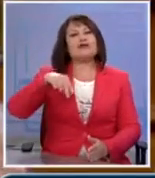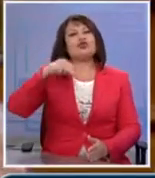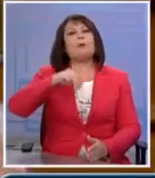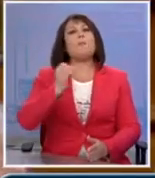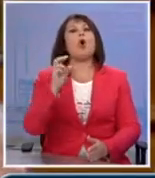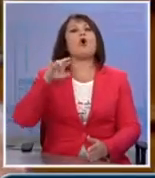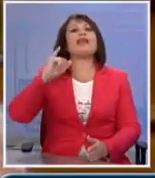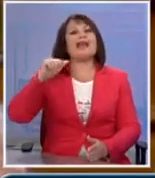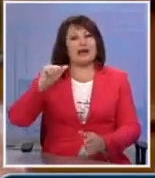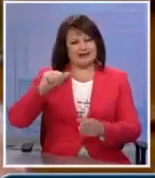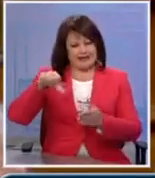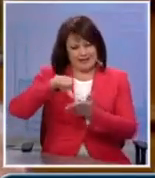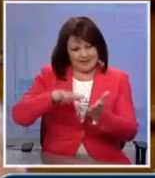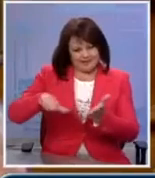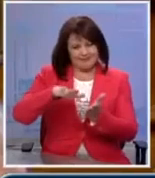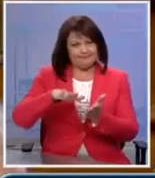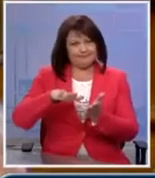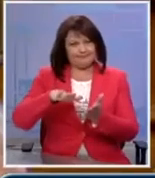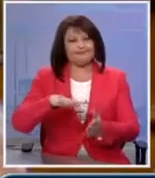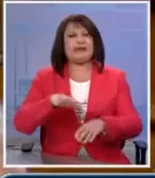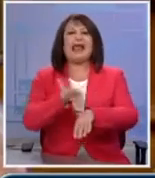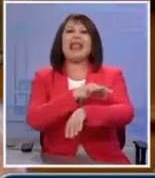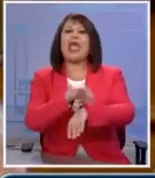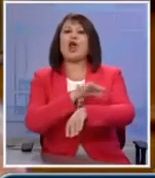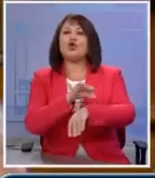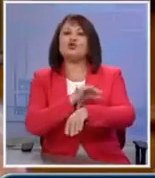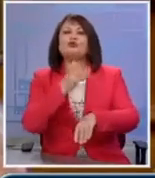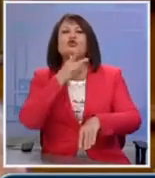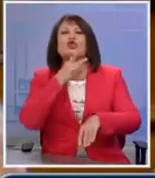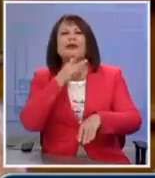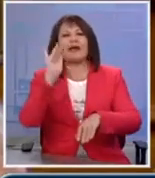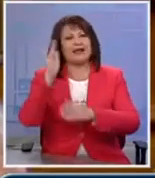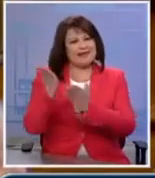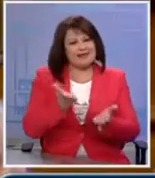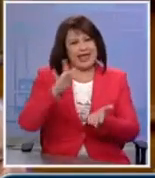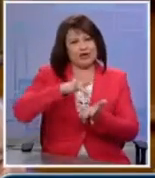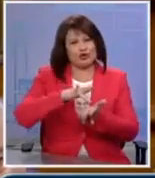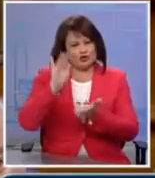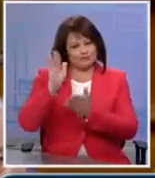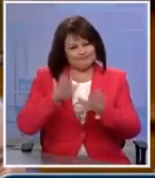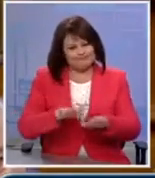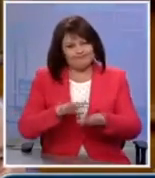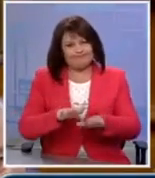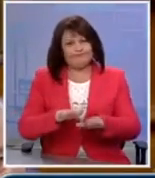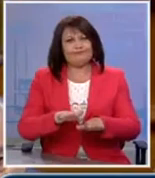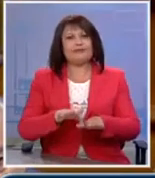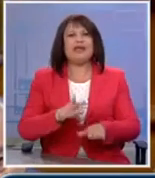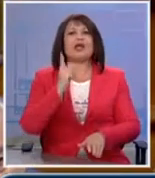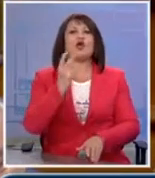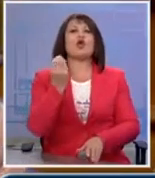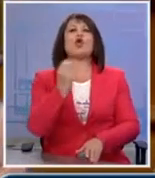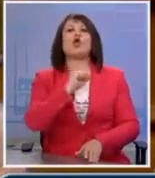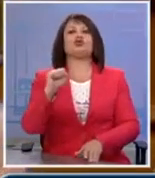λειτουργήσαμε χώρο προσωρινής φιλοξενίας στη Λέρο και δρομολογούμε τη δημιουργία χώρου πρώτης υποδοχής στην ΚΟ.